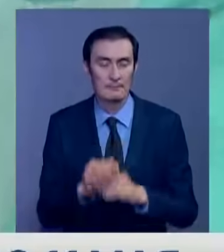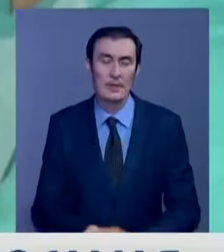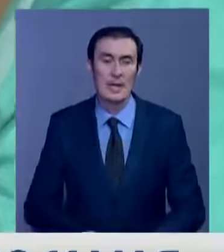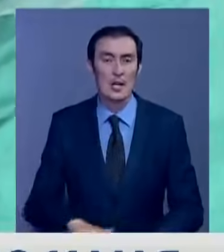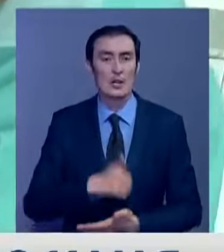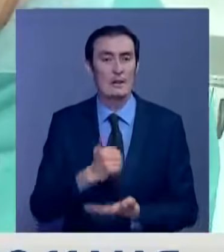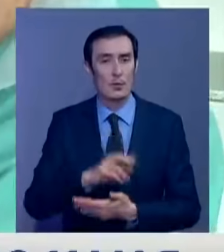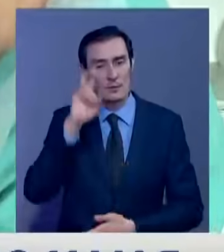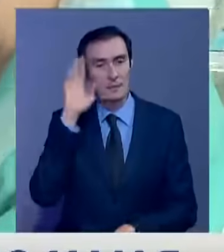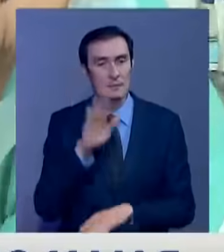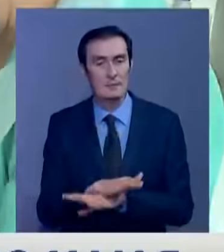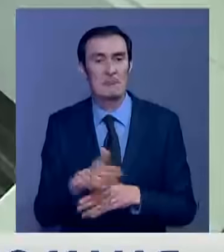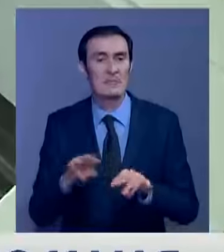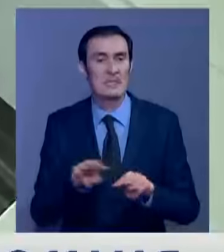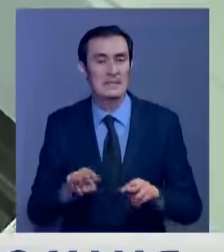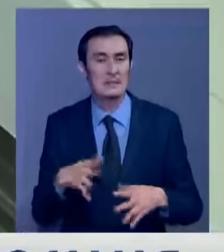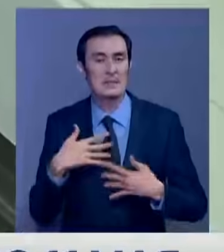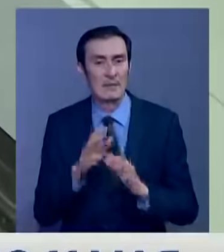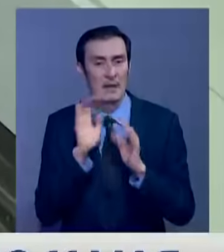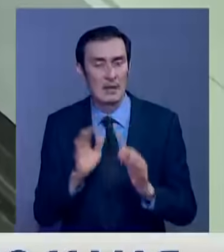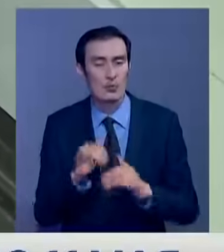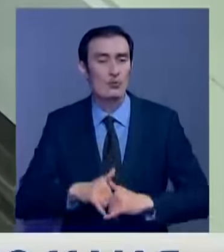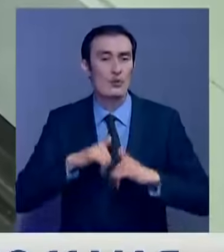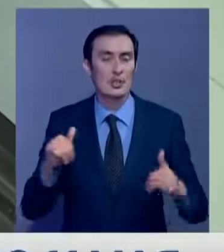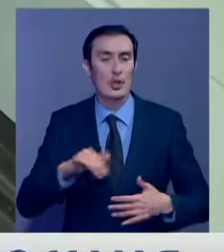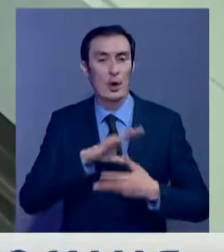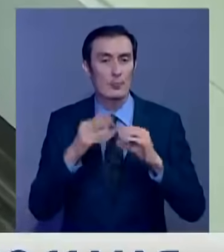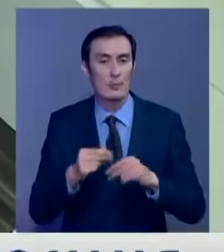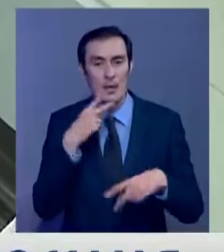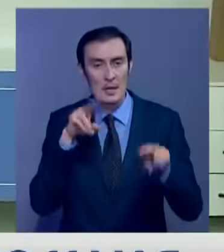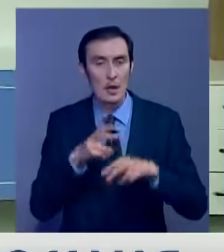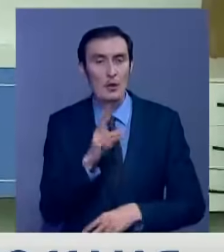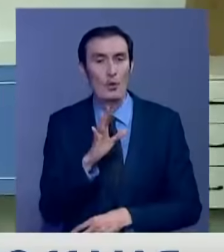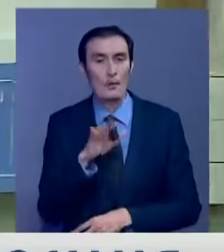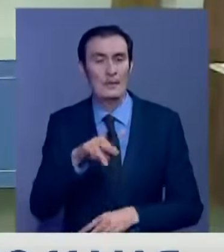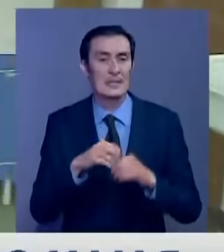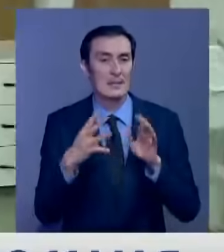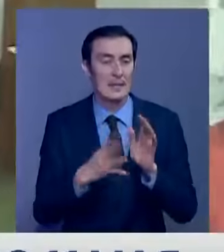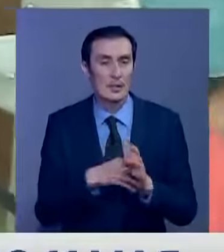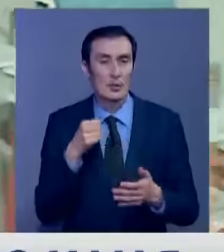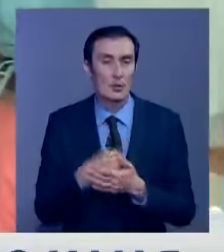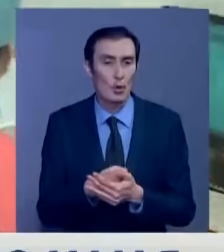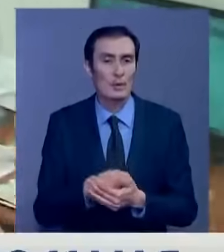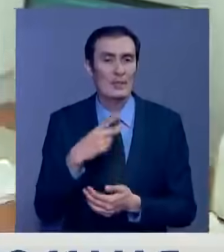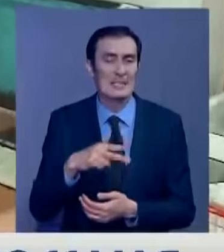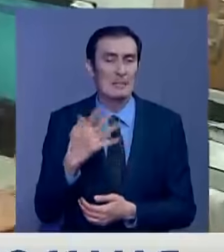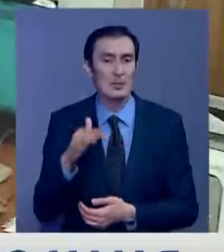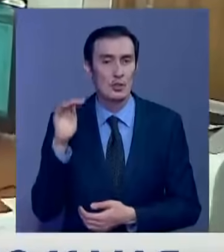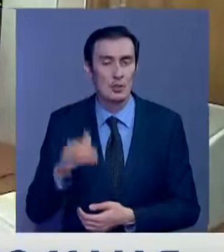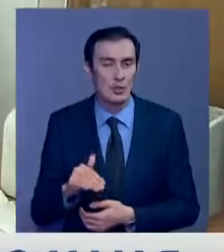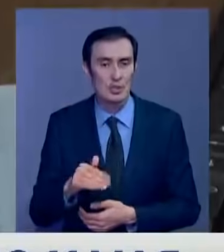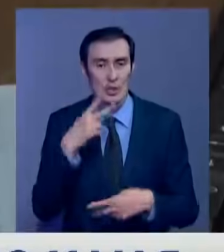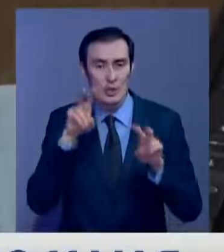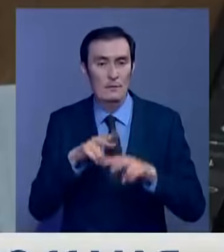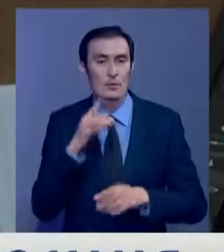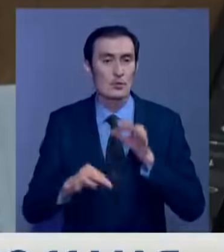Президент поставил задачу перед Минздравом. Ведомству предстоит увеличить объемы тестирования на COVID-19 минимум до 25 тысяч